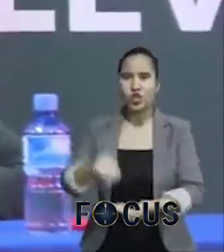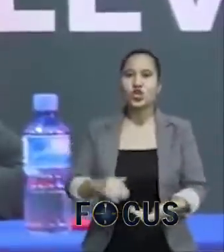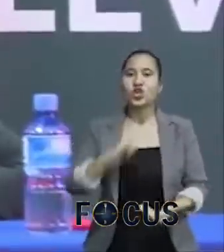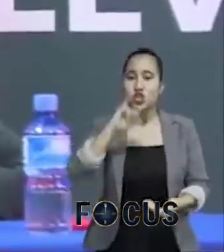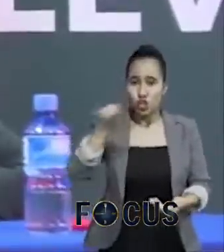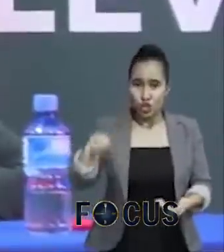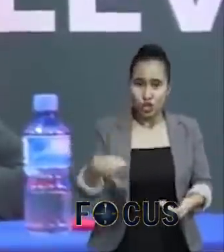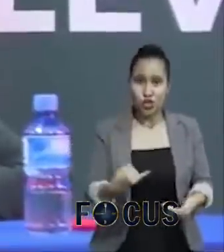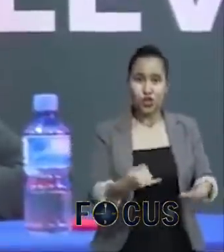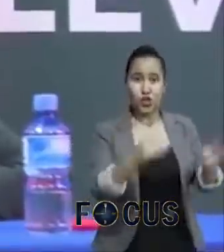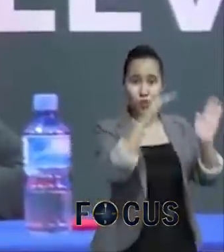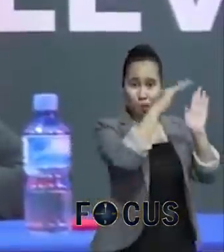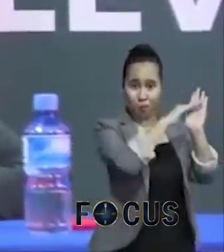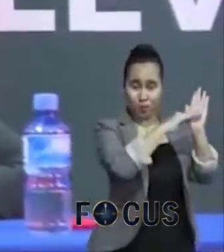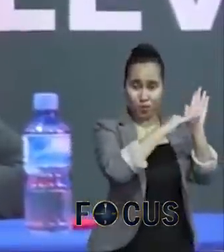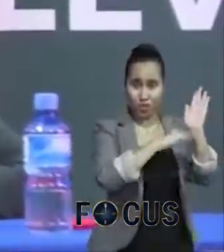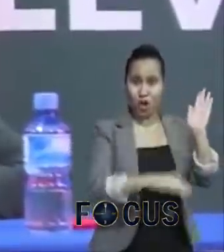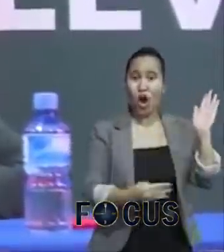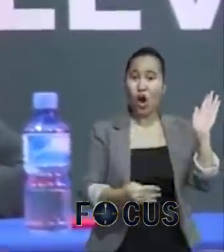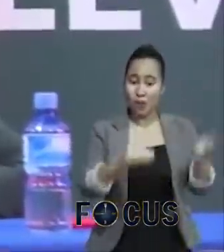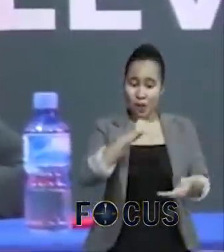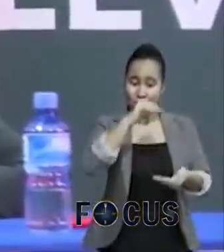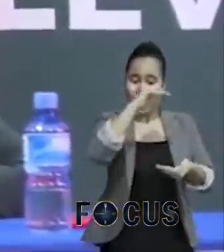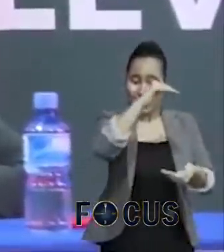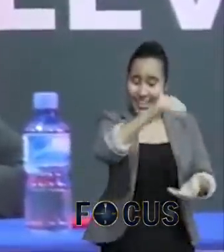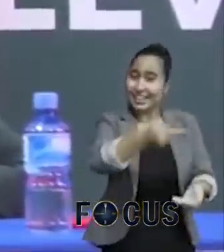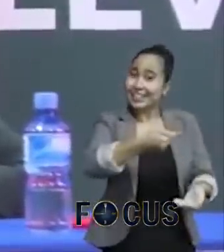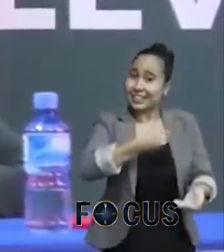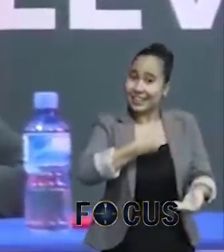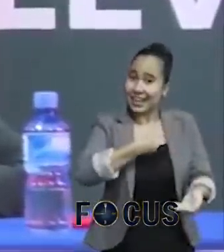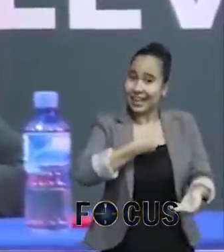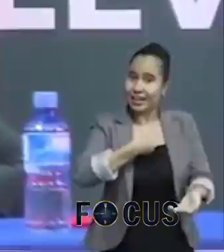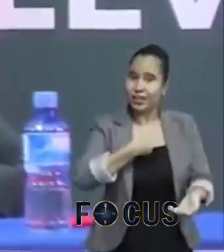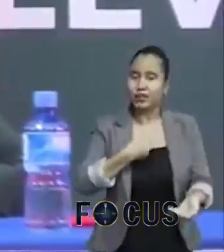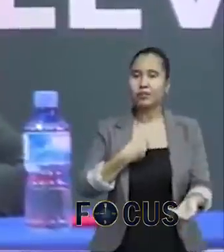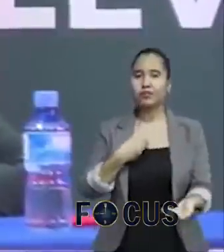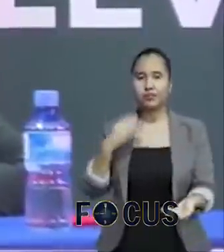aanmerking te komen voor een voedselpakket ziet er als volgt uit.